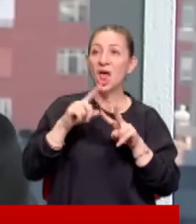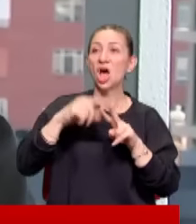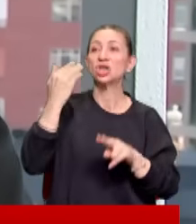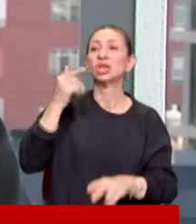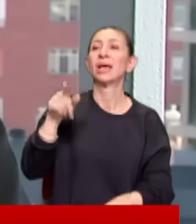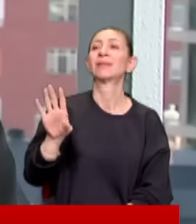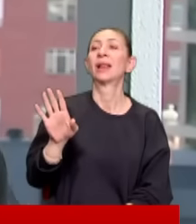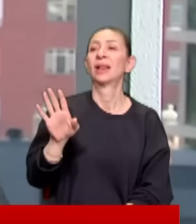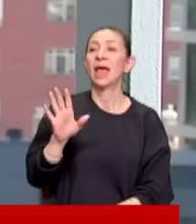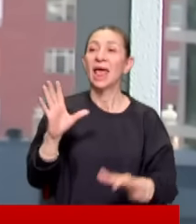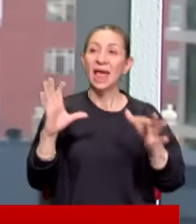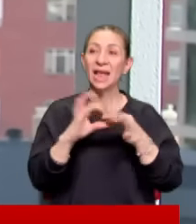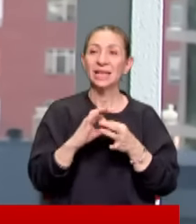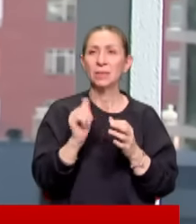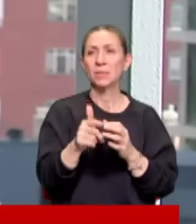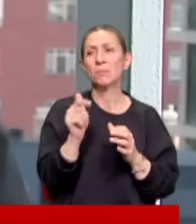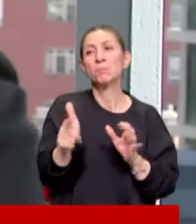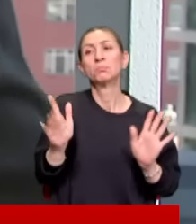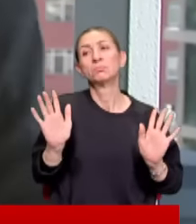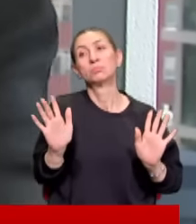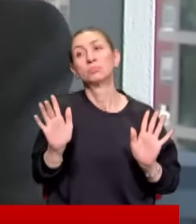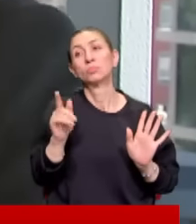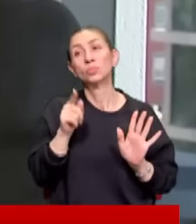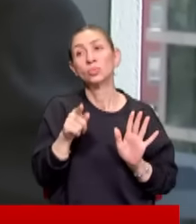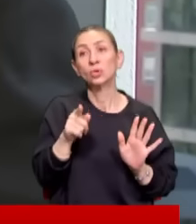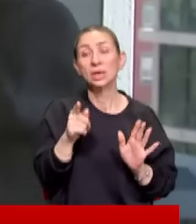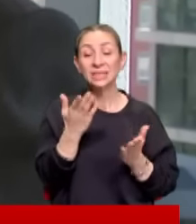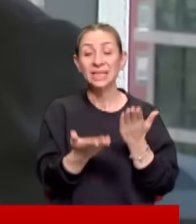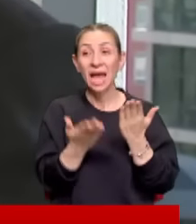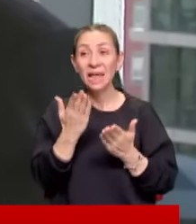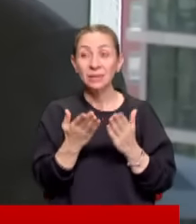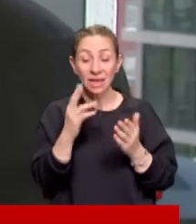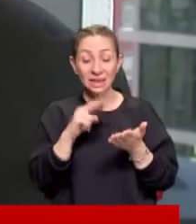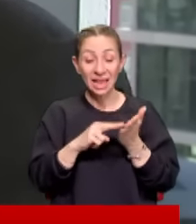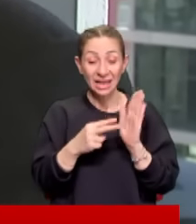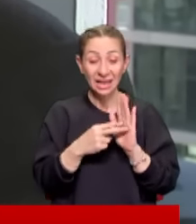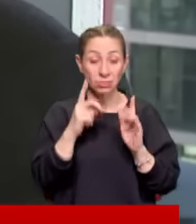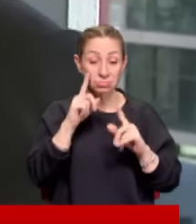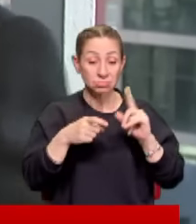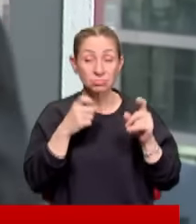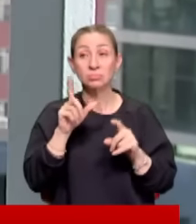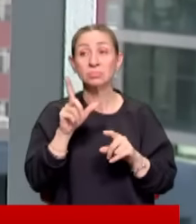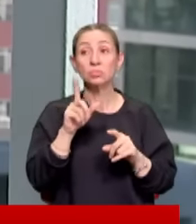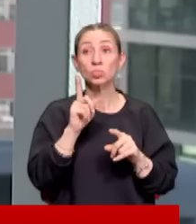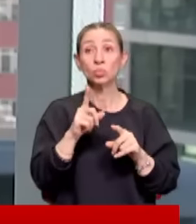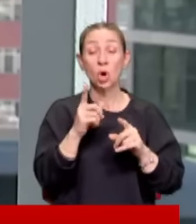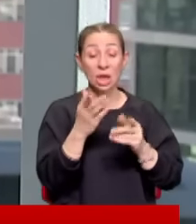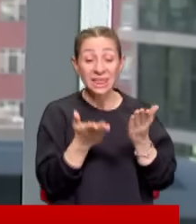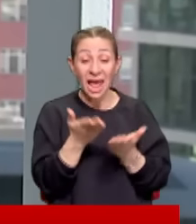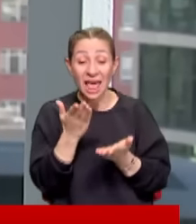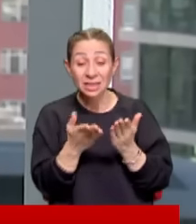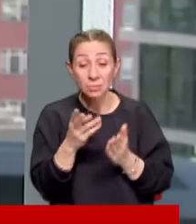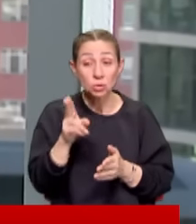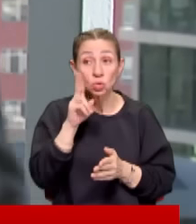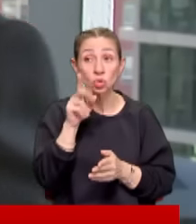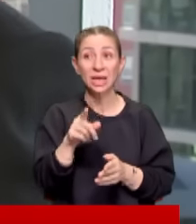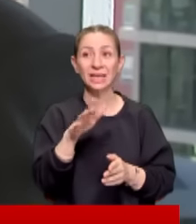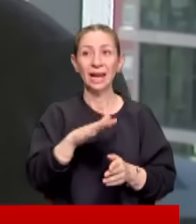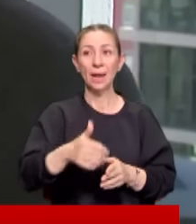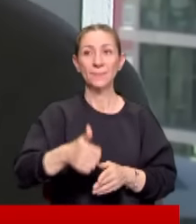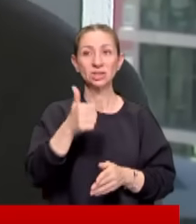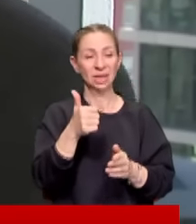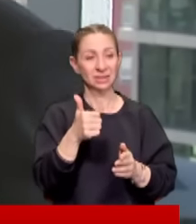birimler. Ama ilgili neticede? İlgili birimler bunları... ölçümleme tekniğini tespit etmek durumunda. Bu ölçümlemenin sonuçlarını da genel